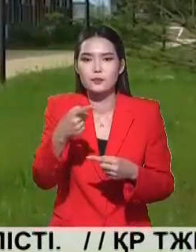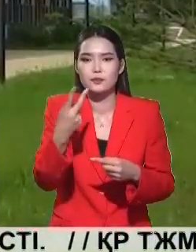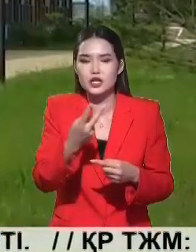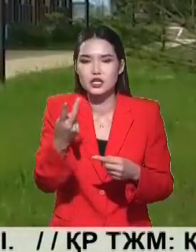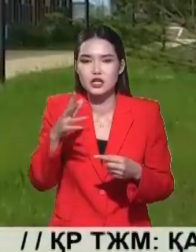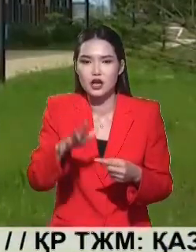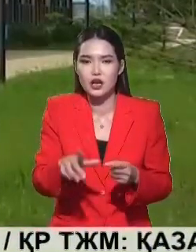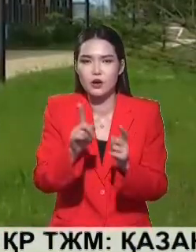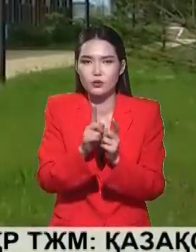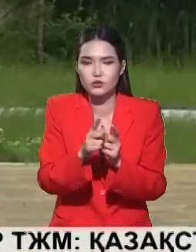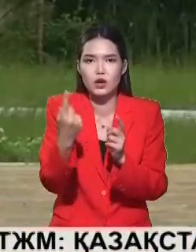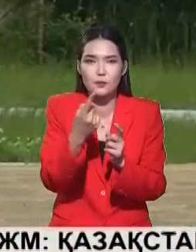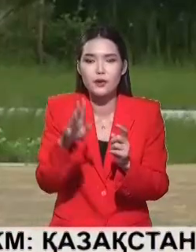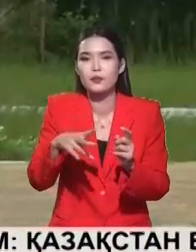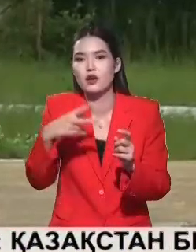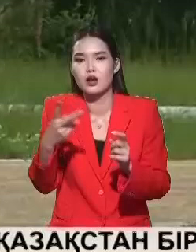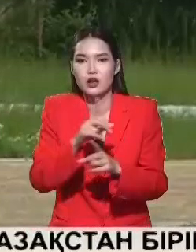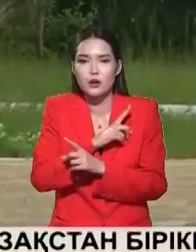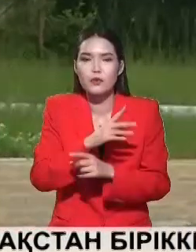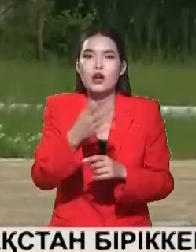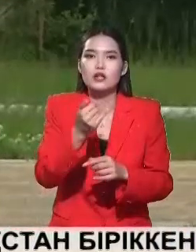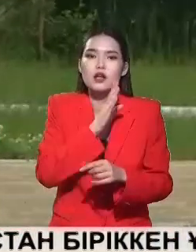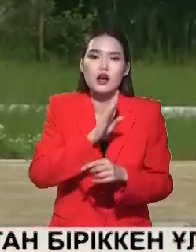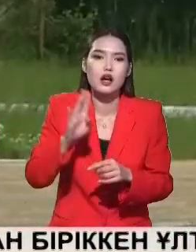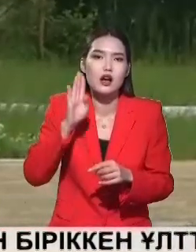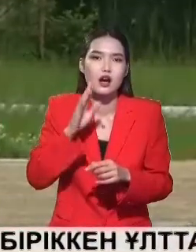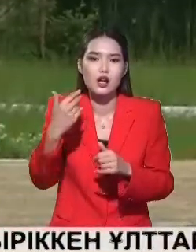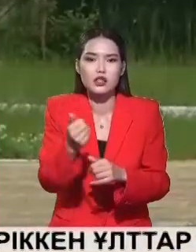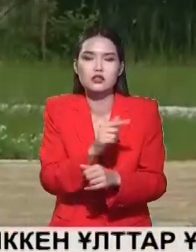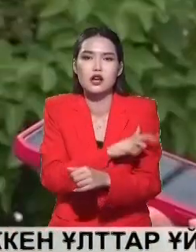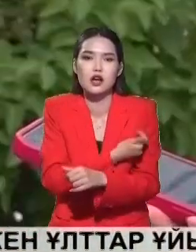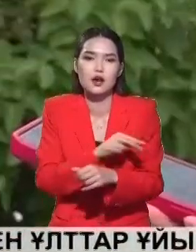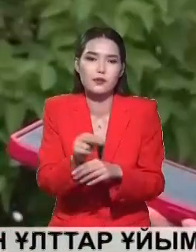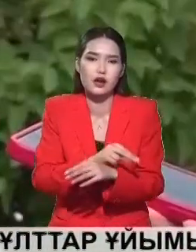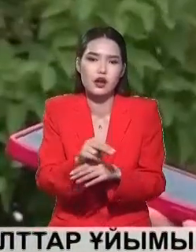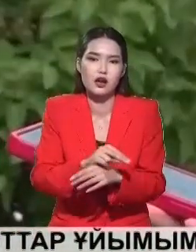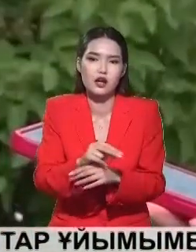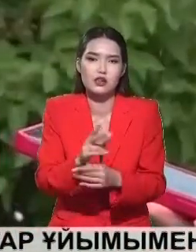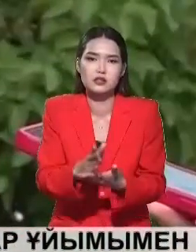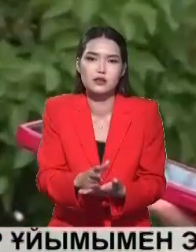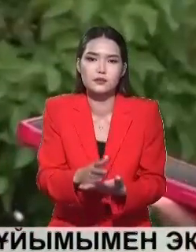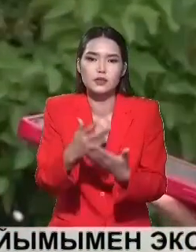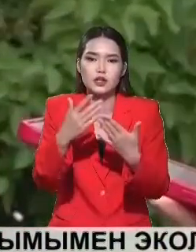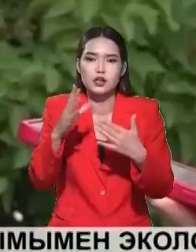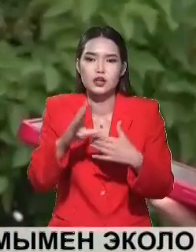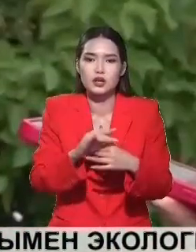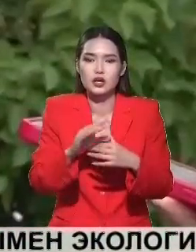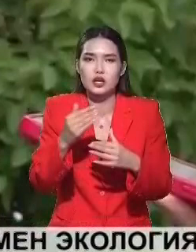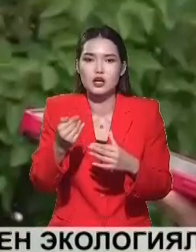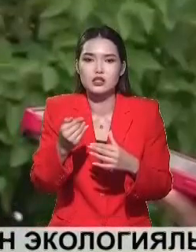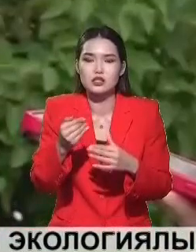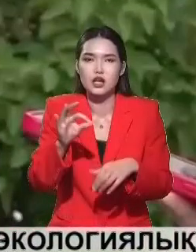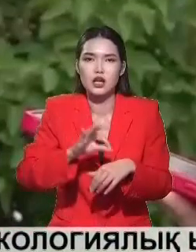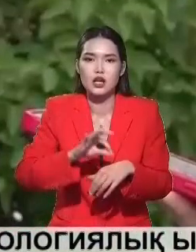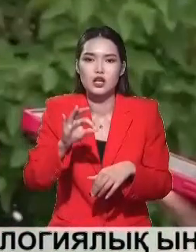көз жұмған. Ал анасы мен 10 жасар бала қазір аурухананың жансақтау бөлімінде жатыр. Токсическая пищевая инфекция.